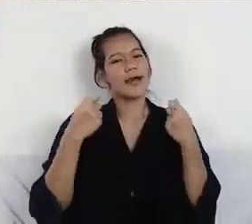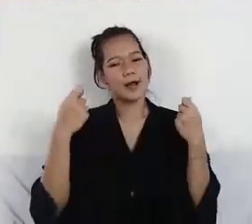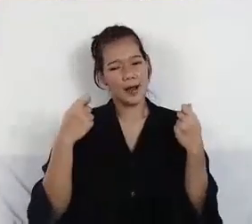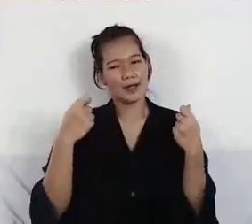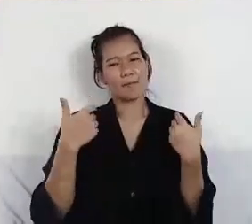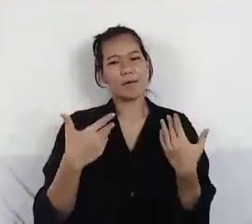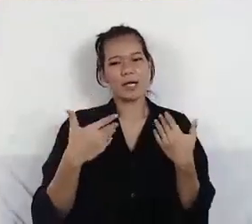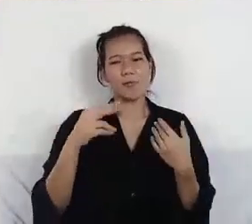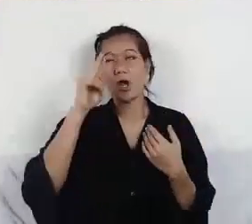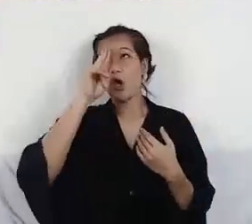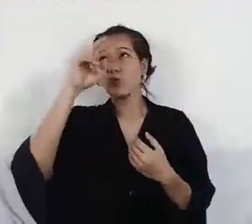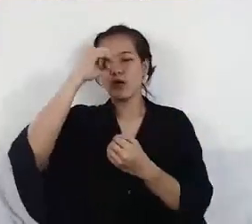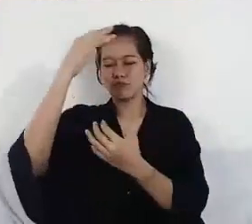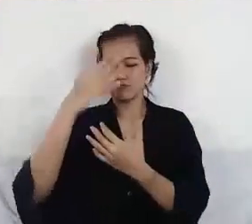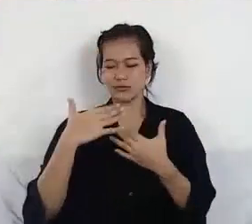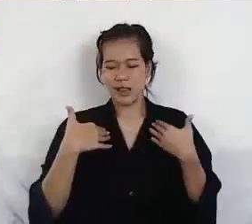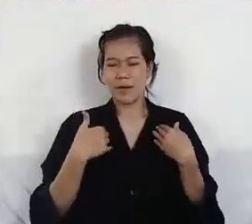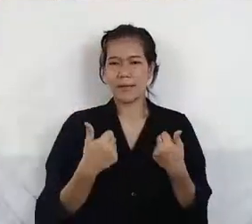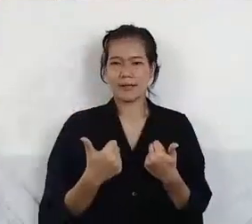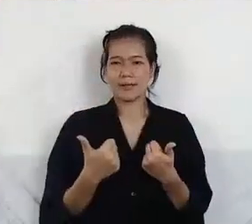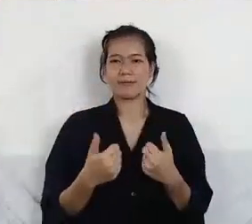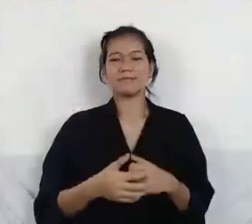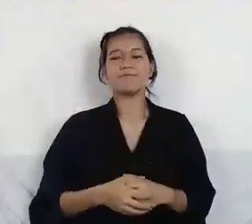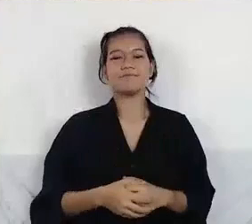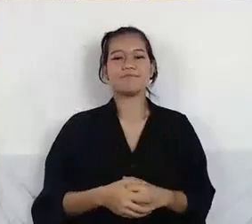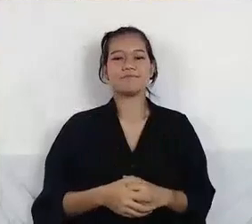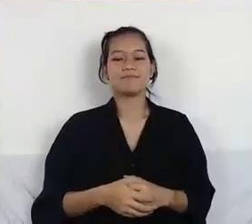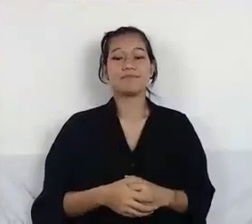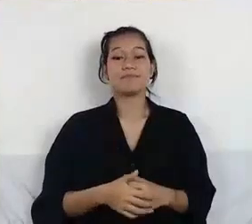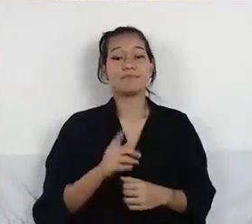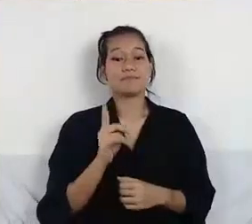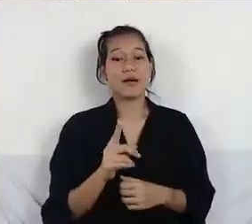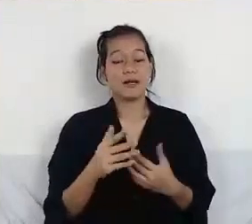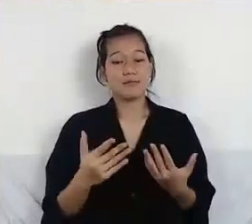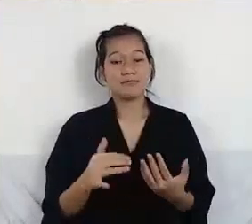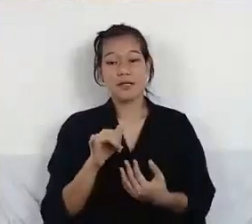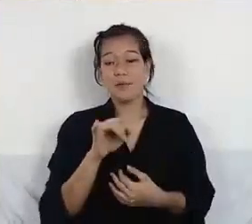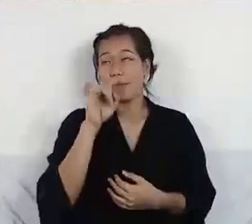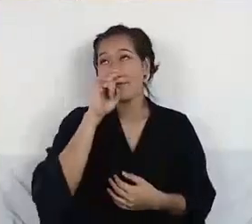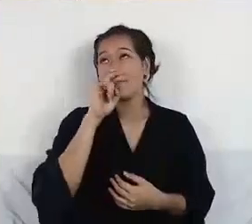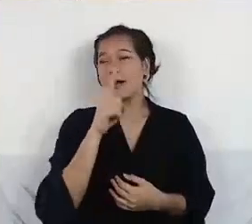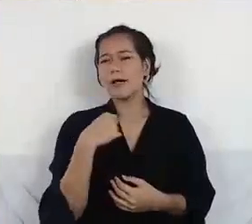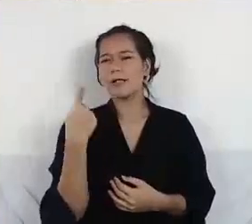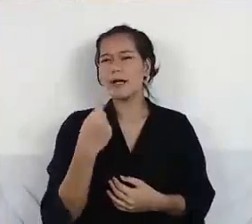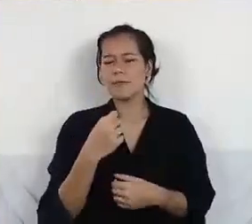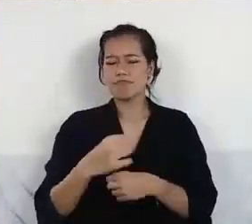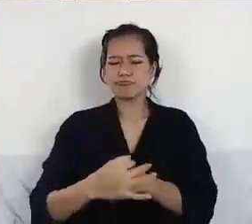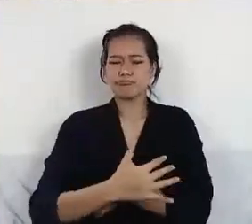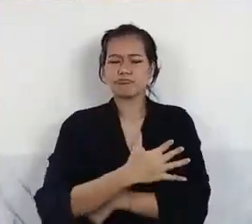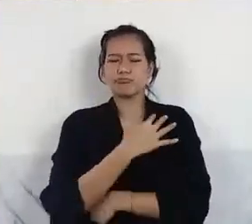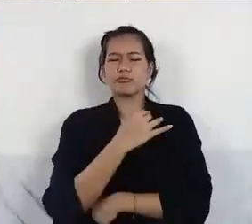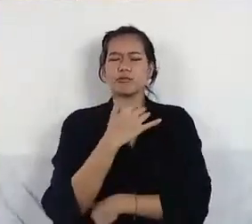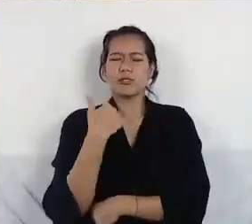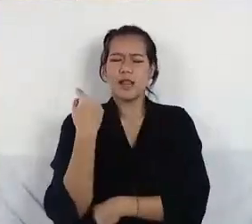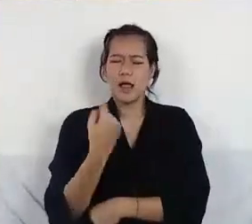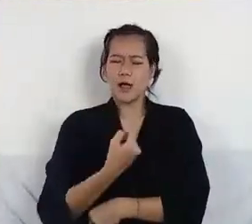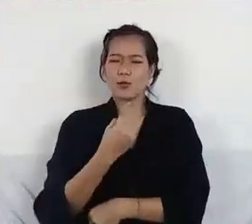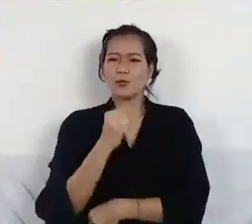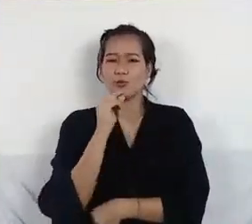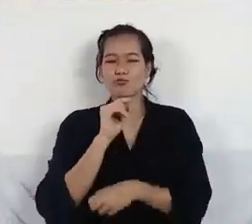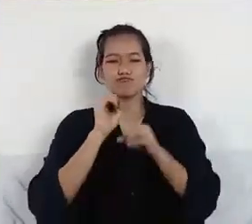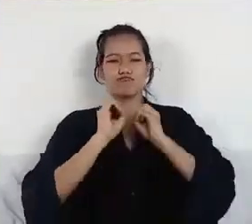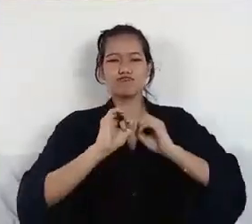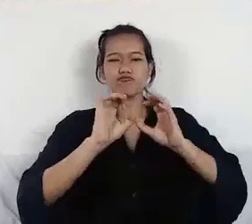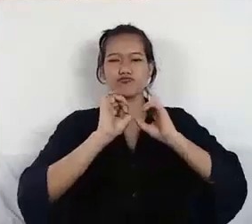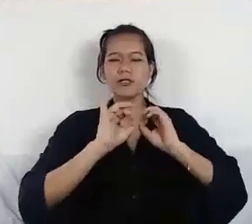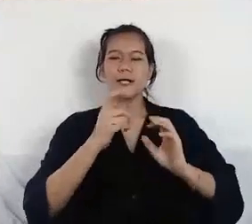keselamatan yang Tuhan berikan. Dengan demikian ya Bapa, kami terus terinspirasi untuk mewartakan warta keselamatan